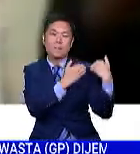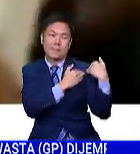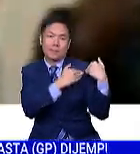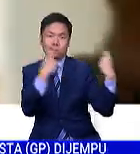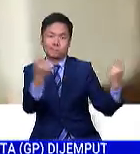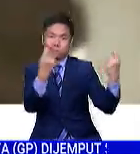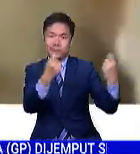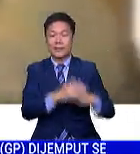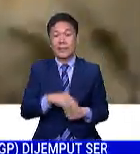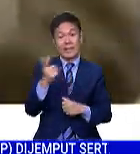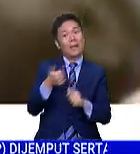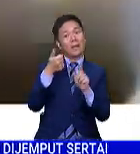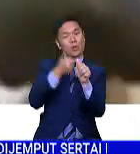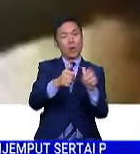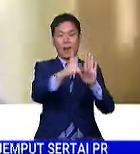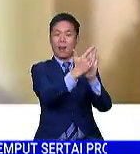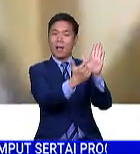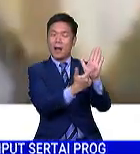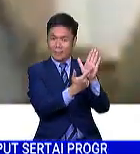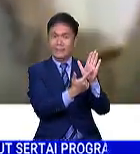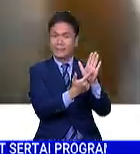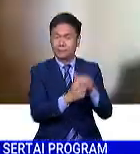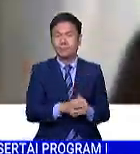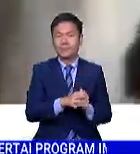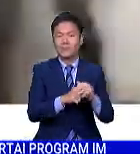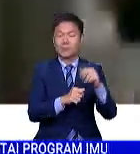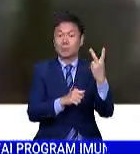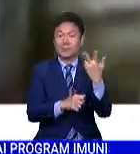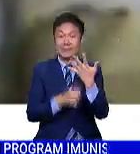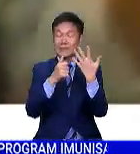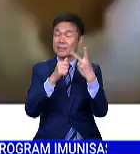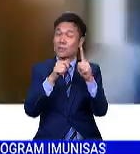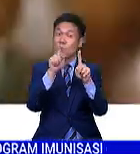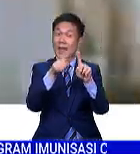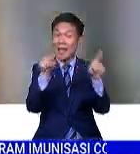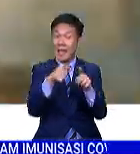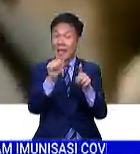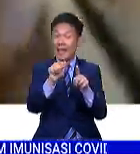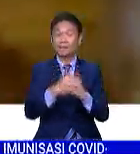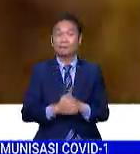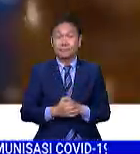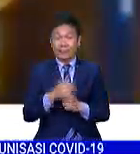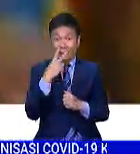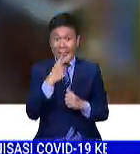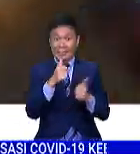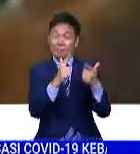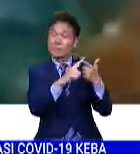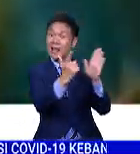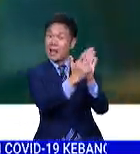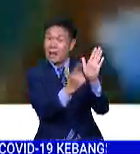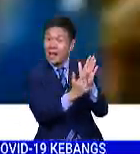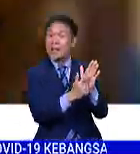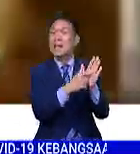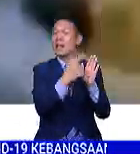dijalankan mengikut seksyen 21A akta pencegahan dan pengawalan penyakit berjangkit 1988 dan peraturan